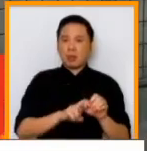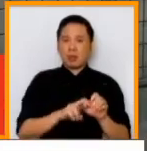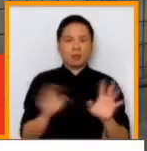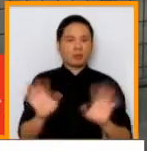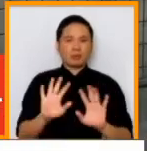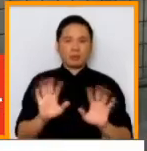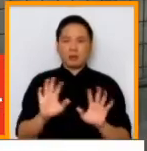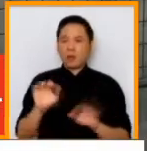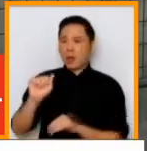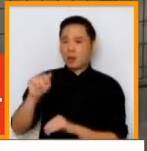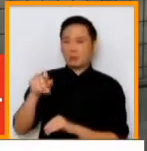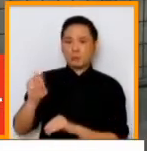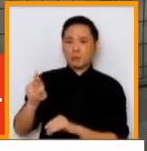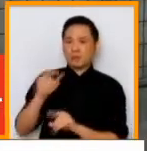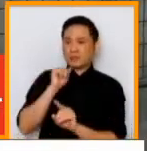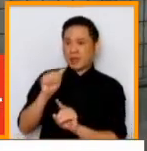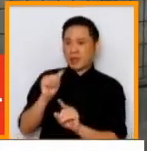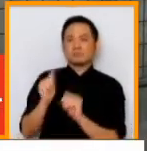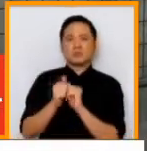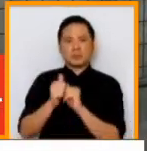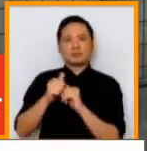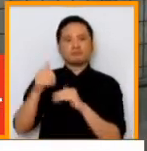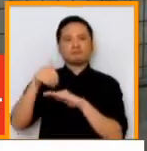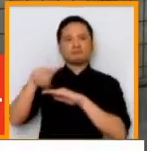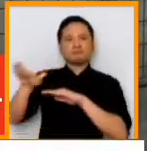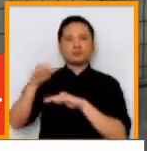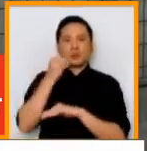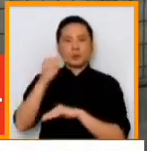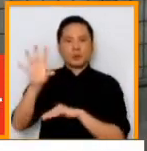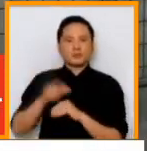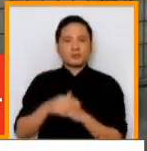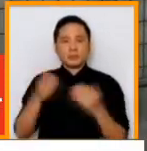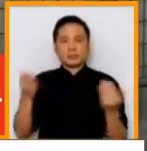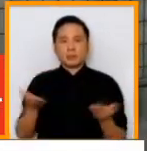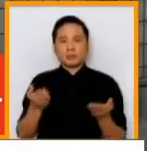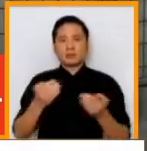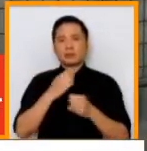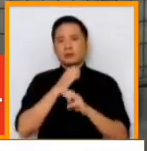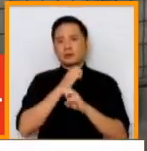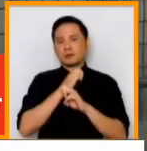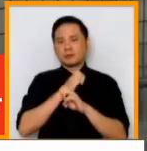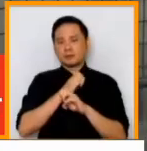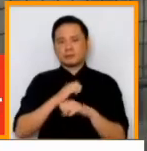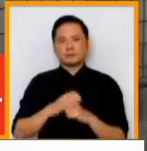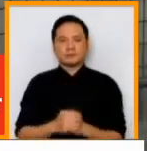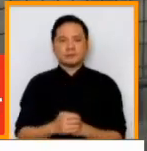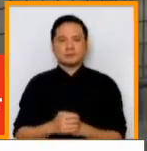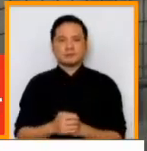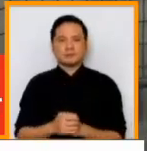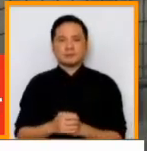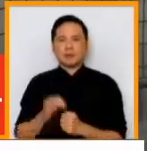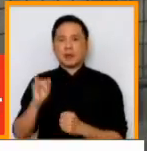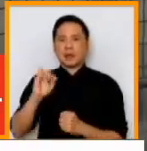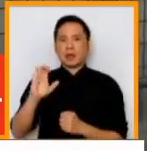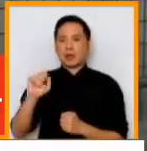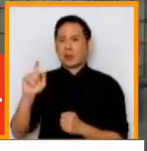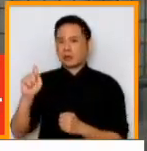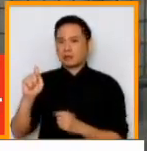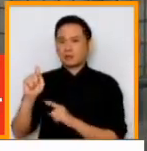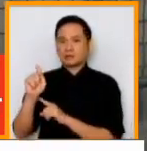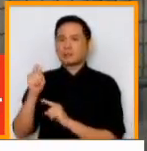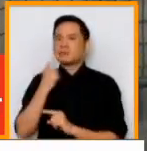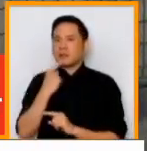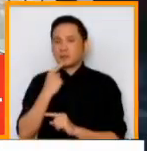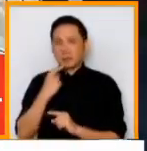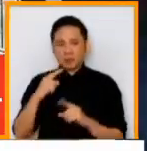pasahero dito sa may EDSA bus carousel sa Muñoz. Ang sabi kasi ng IACT, hindi uubra na quarantine pass o vaccination